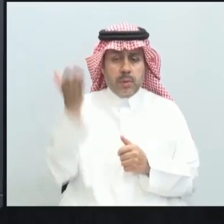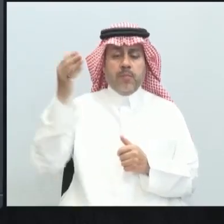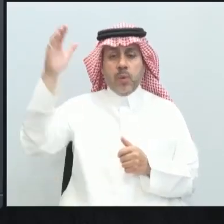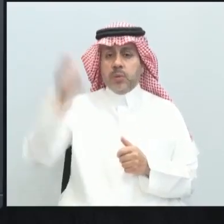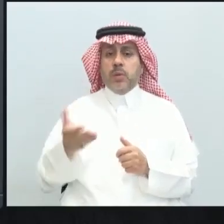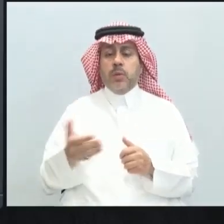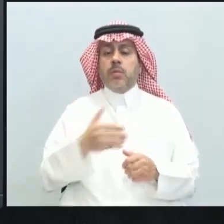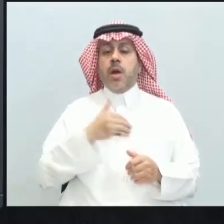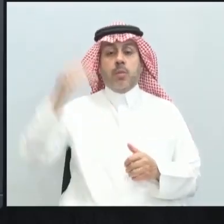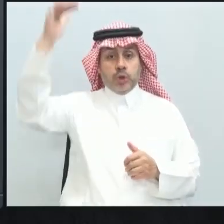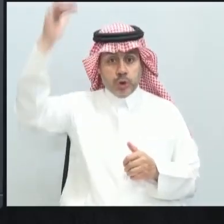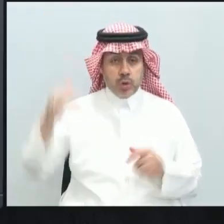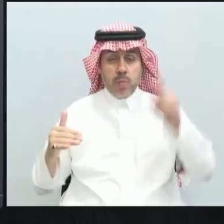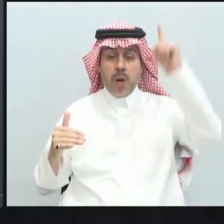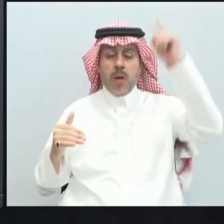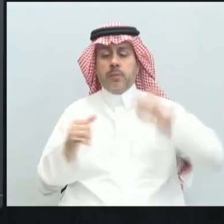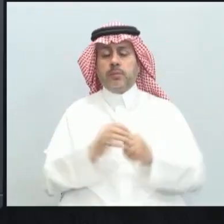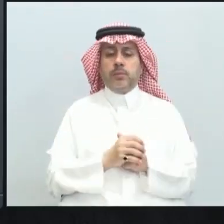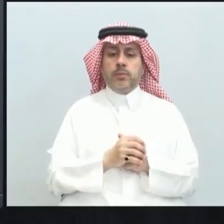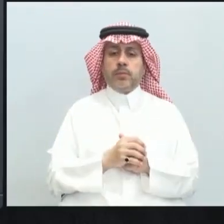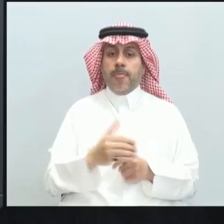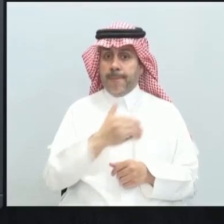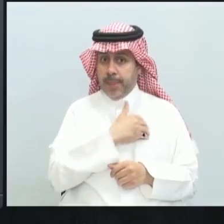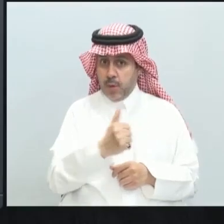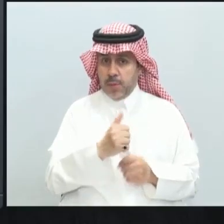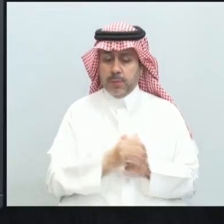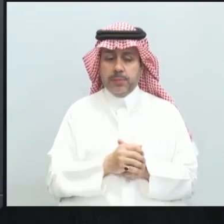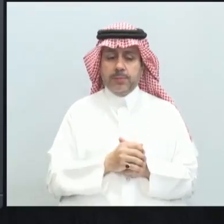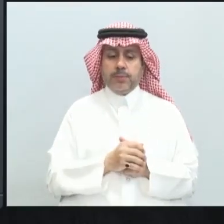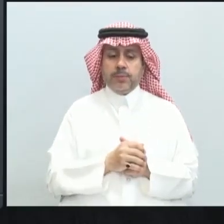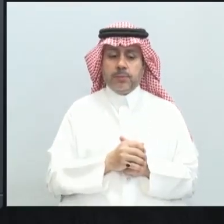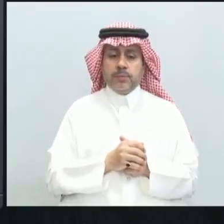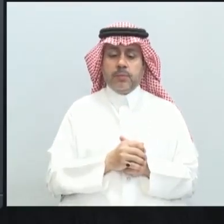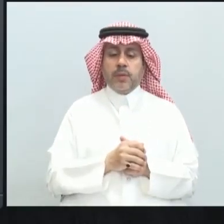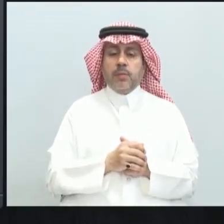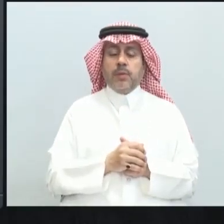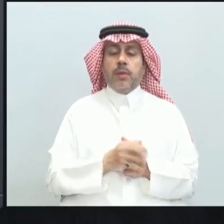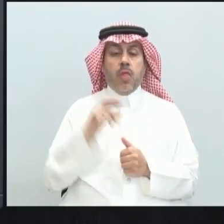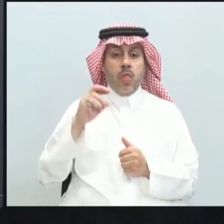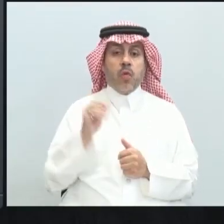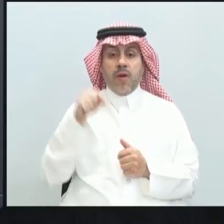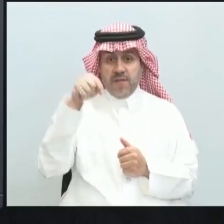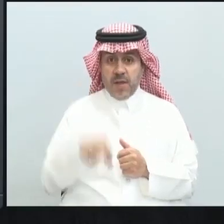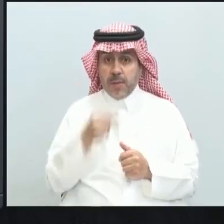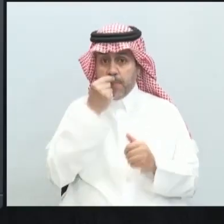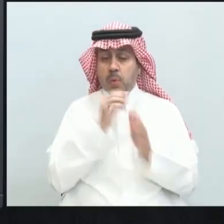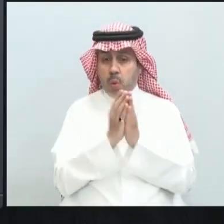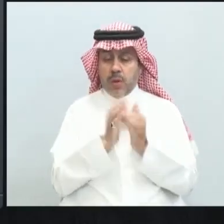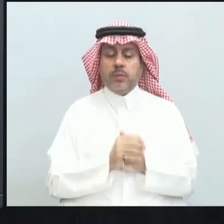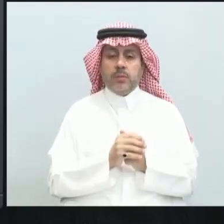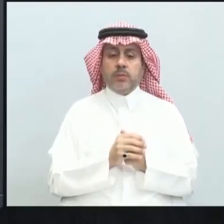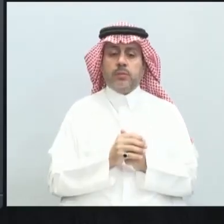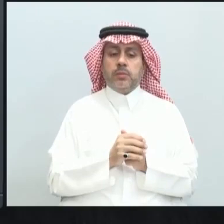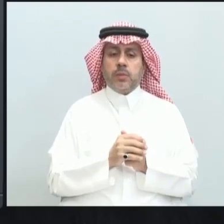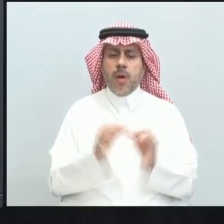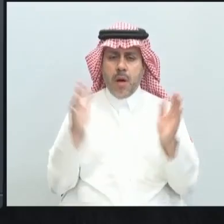وانهم من عند الله سبحانه وتعالى نؤمن ايها الطلاب والطالبات بمن ذكر منهم في هذا القران الكريم على